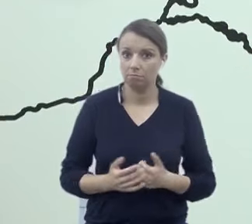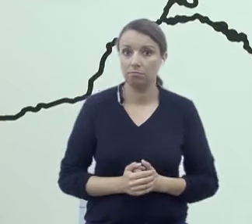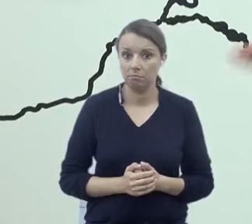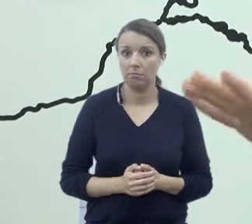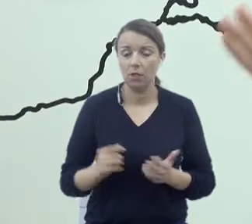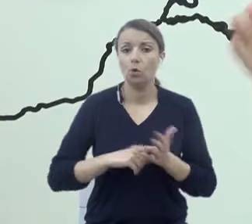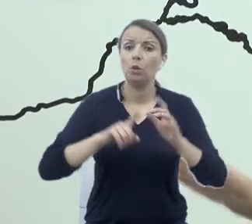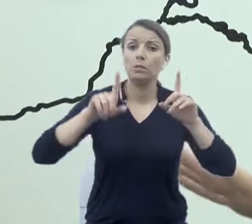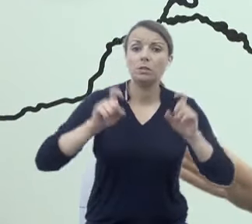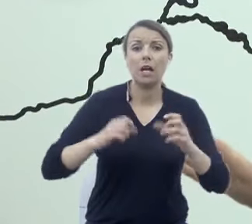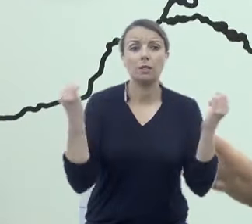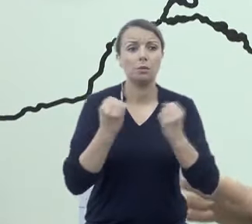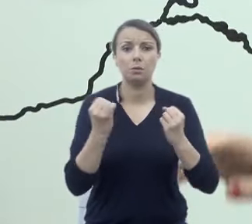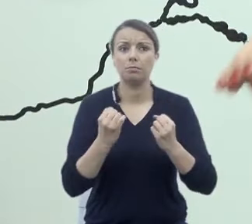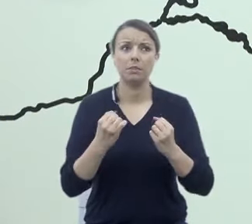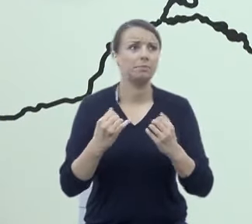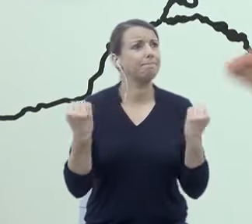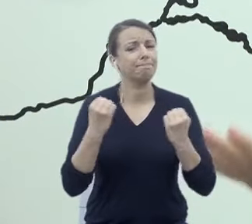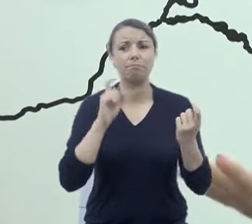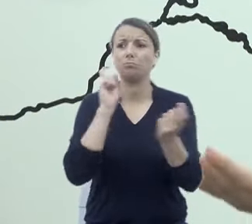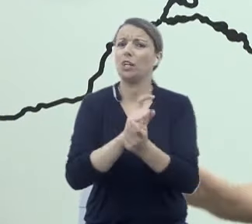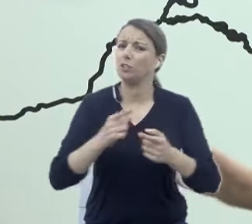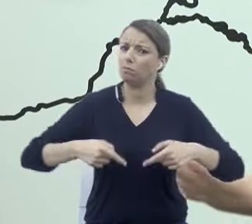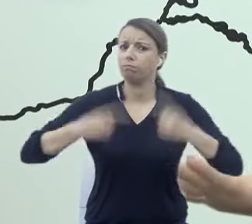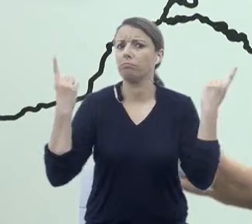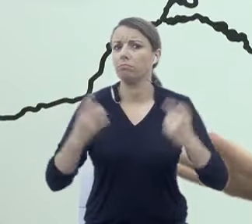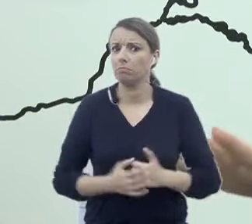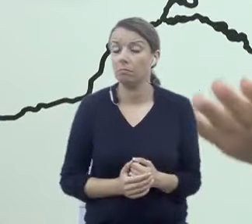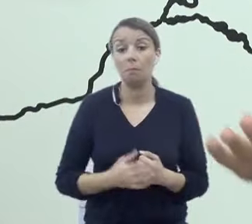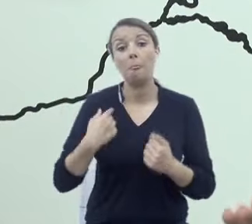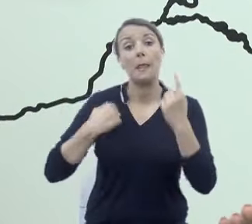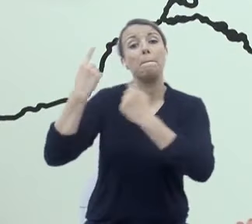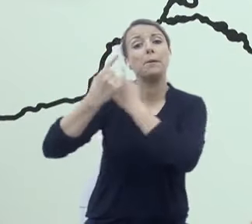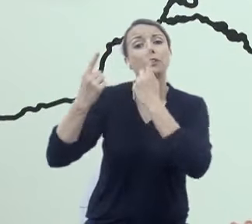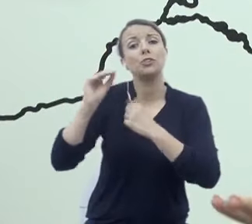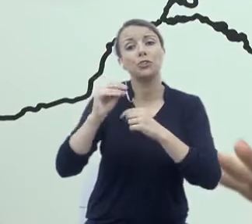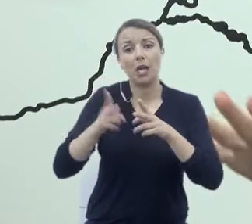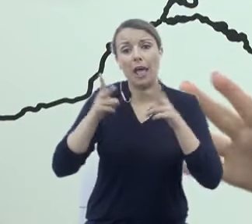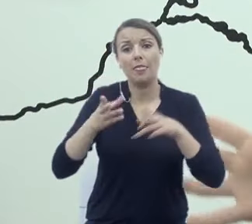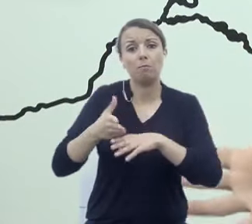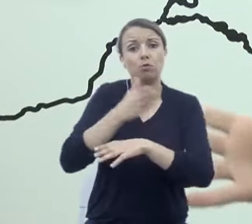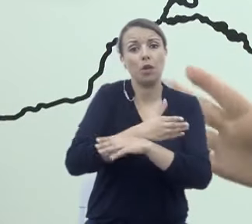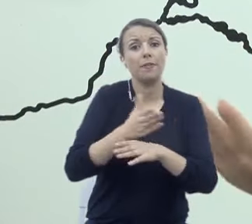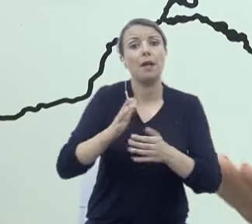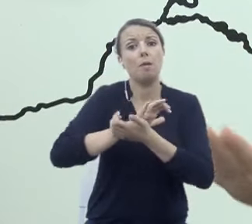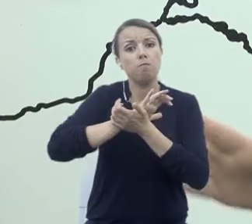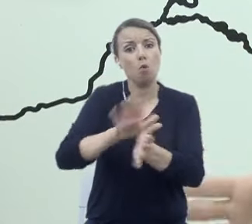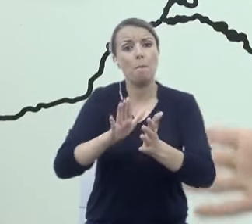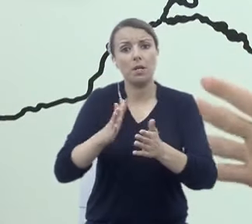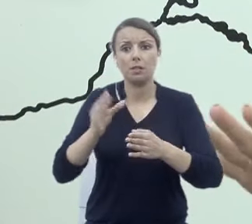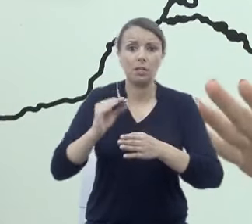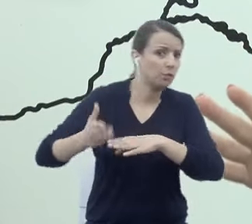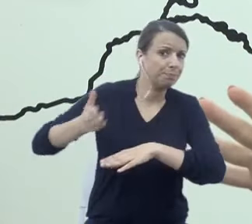zaczyna się taki silny antagonizm. Ja bym powiedziała, że na etapie jeszcze właśnie przed samą publikacją, no tutaj jak gdyby zaczyna